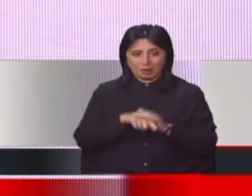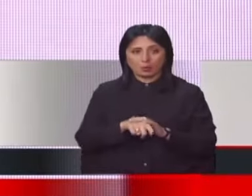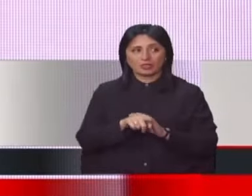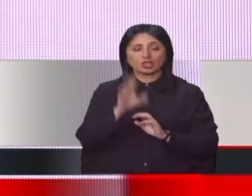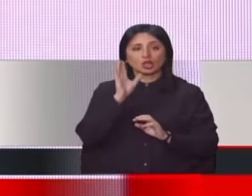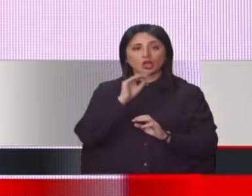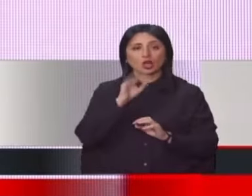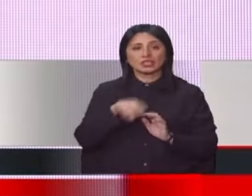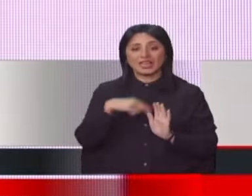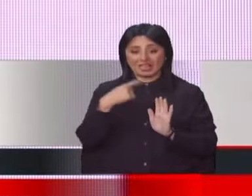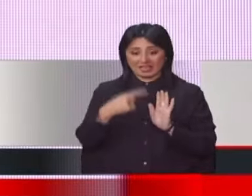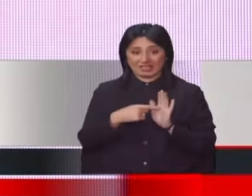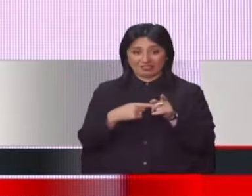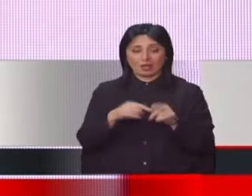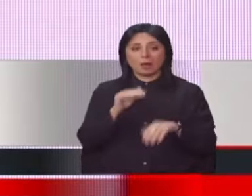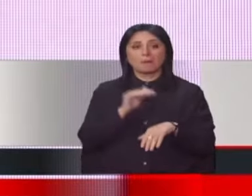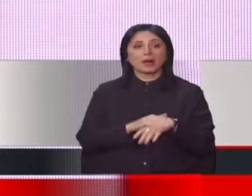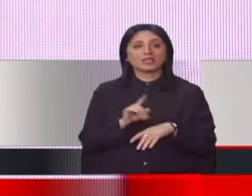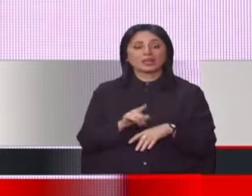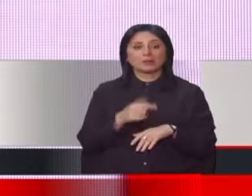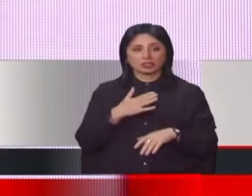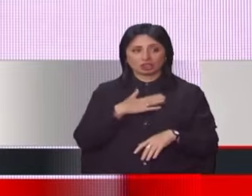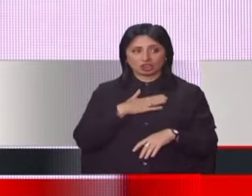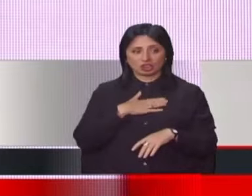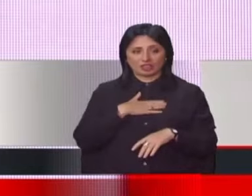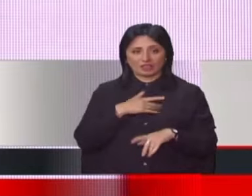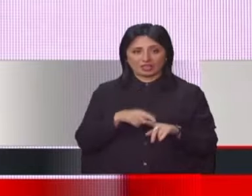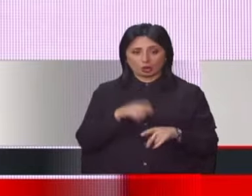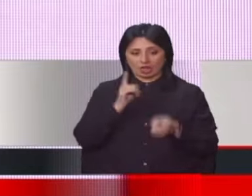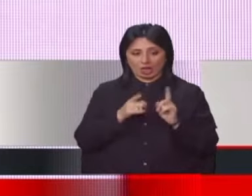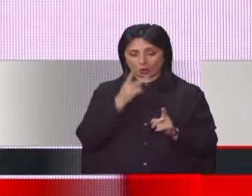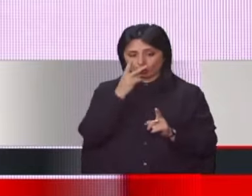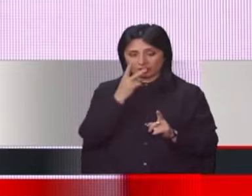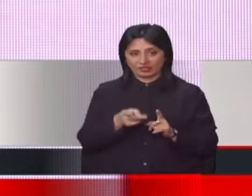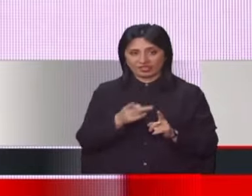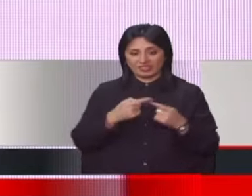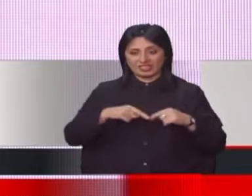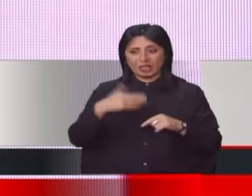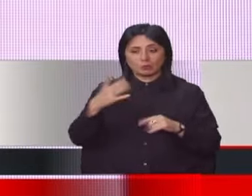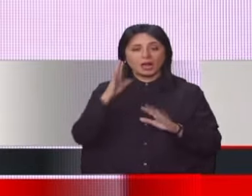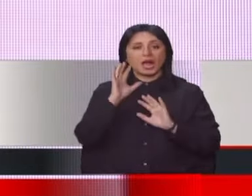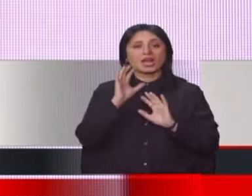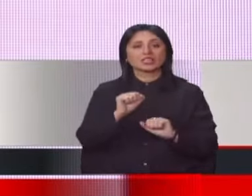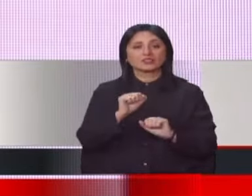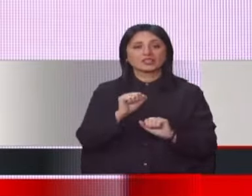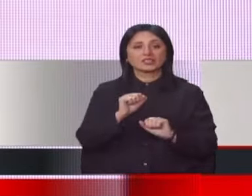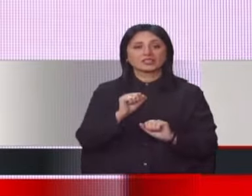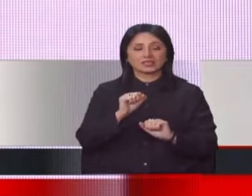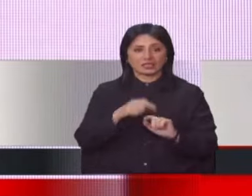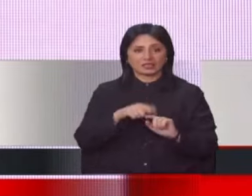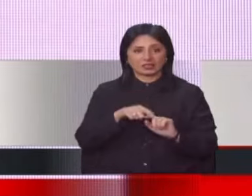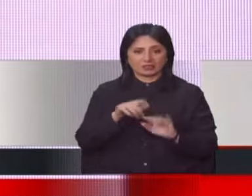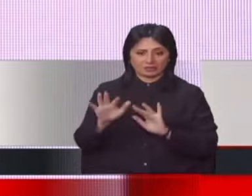თქვენ კითხვას მისვავთ, ფაქტი არის, რომ ჩვენ რეალურად ვხედავთ საზოგადოების მხრიდან მხარდაჭერას და ლეგიტიმურობას